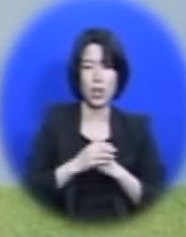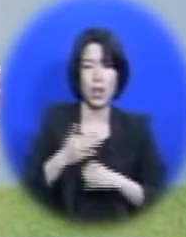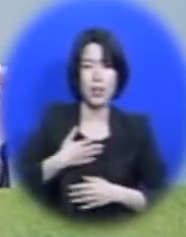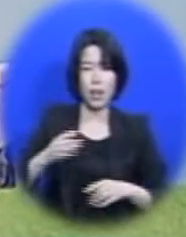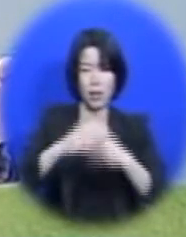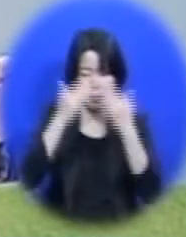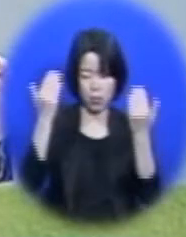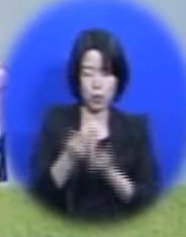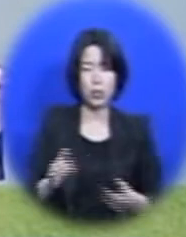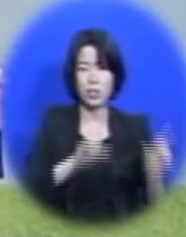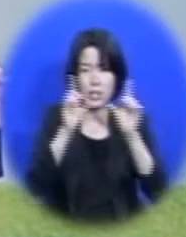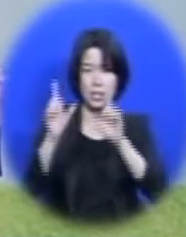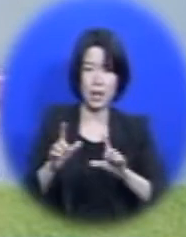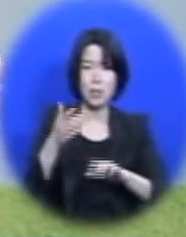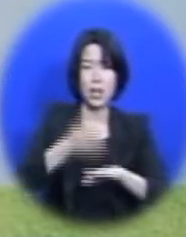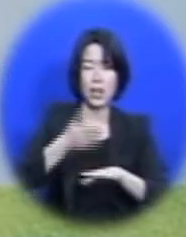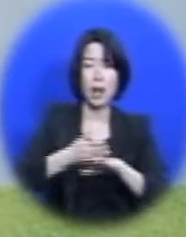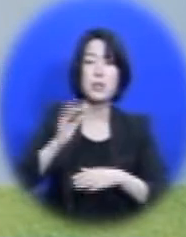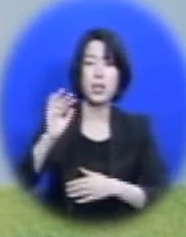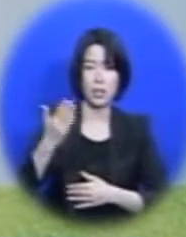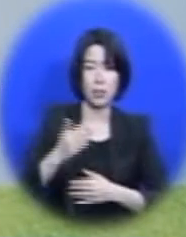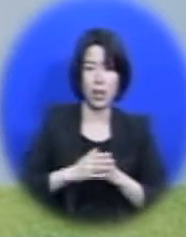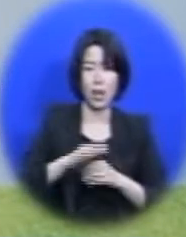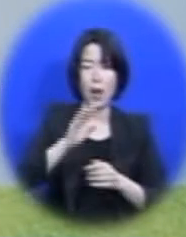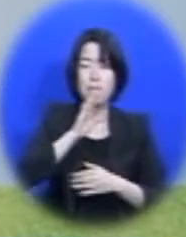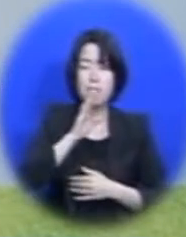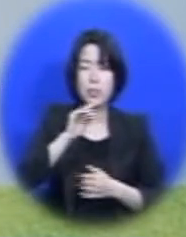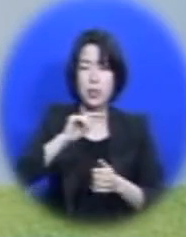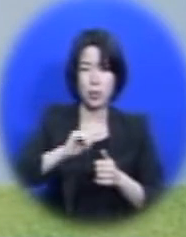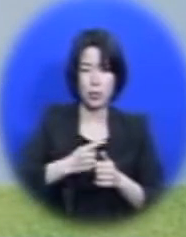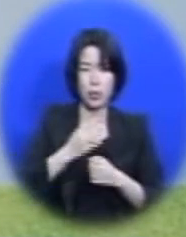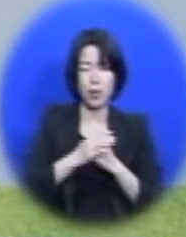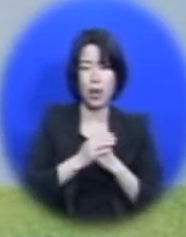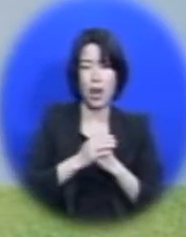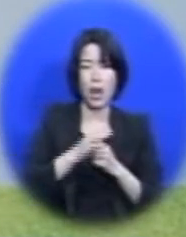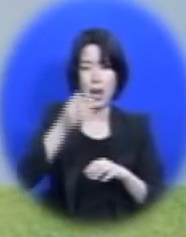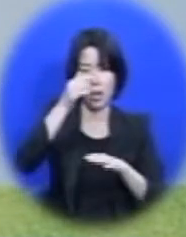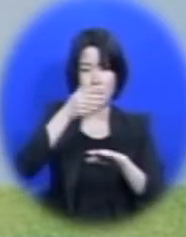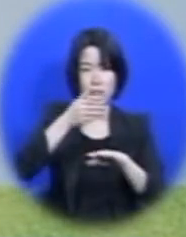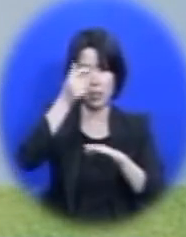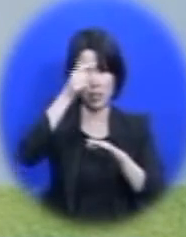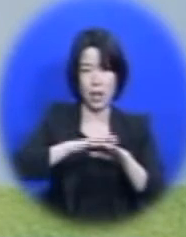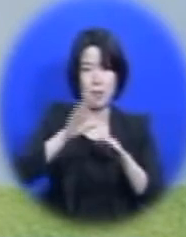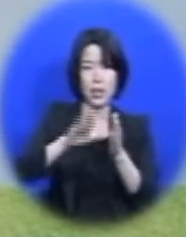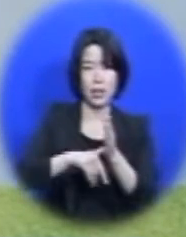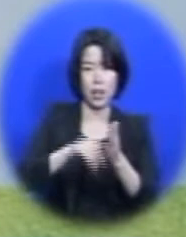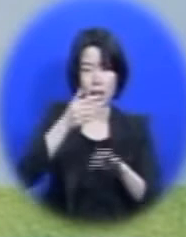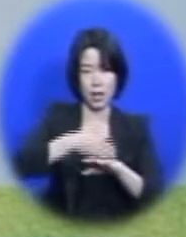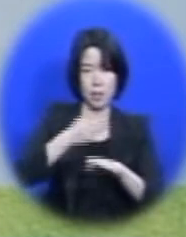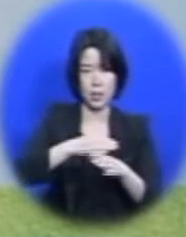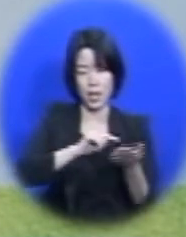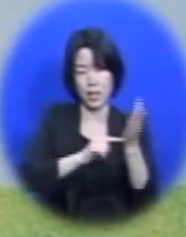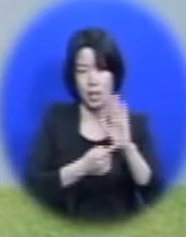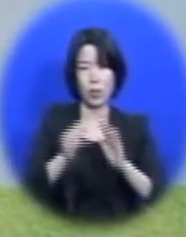삶이 감사여야 비로소 예배 드릴 때 감사가 나오는 거예요. 이런